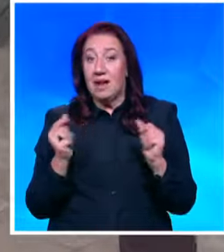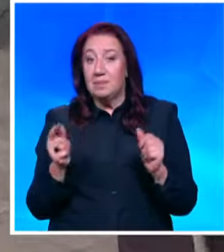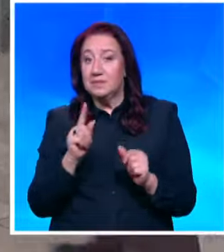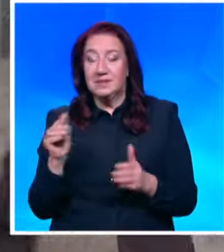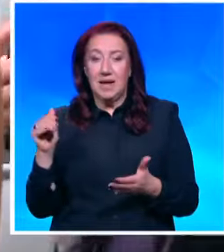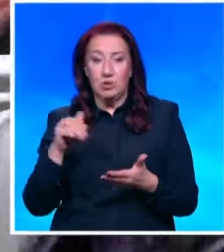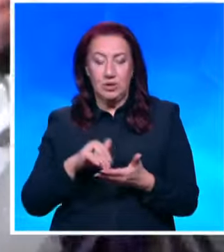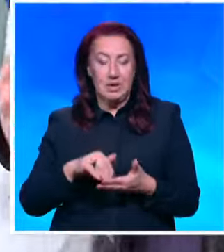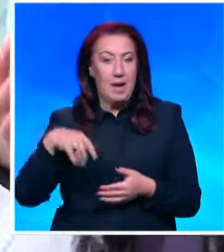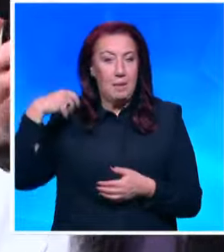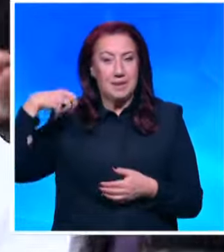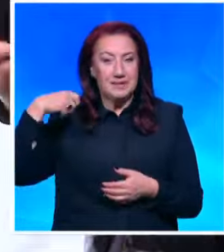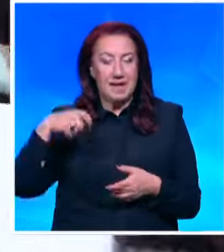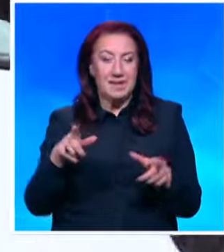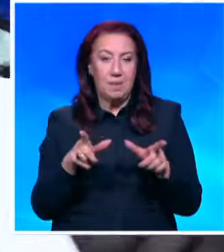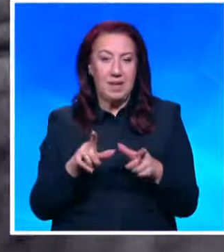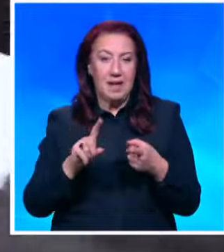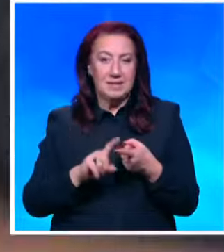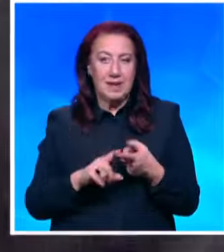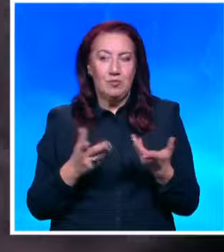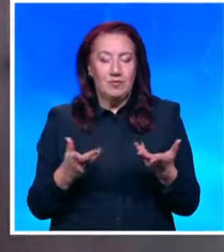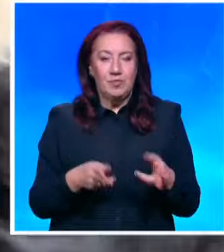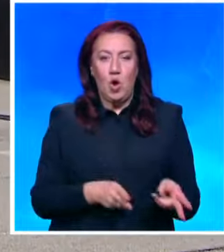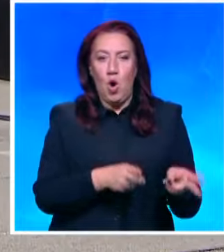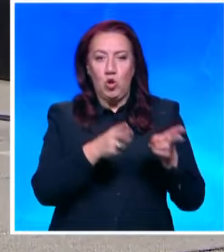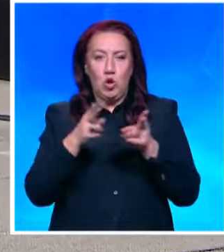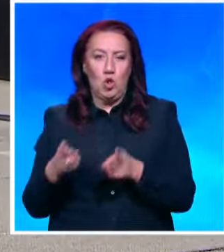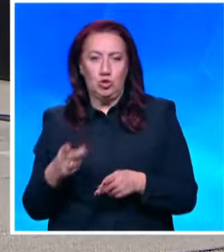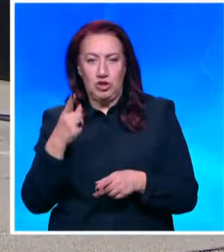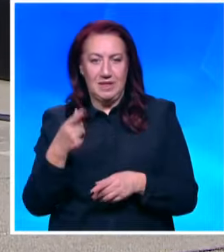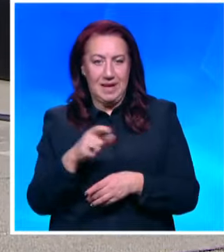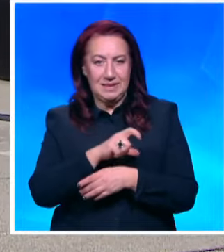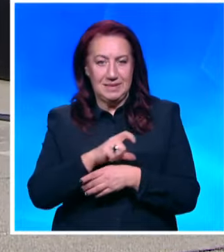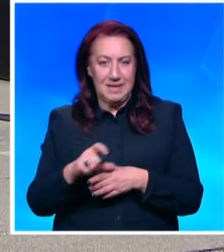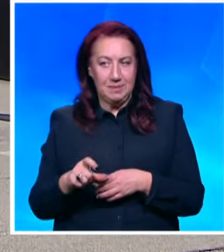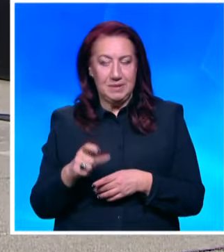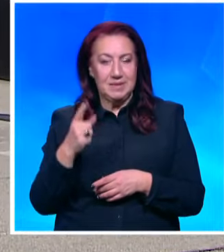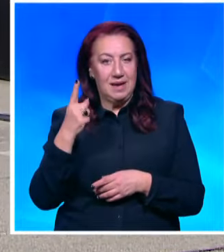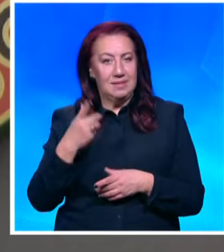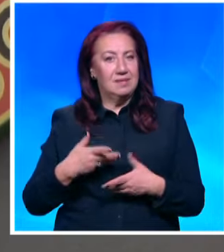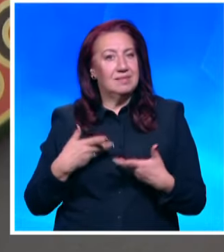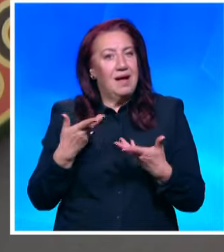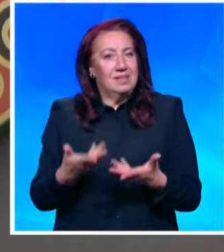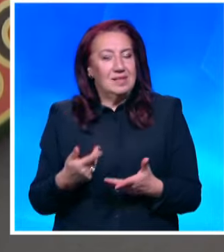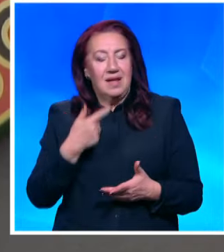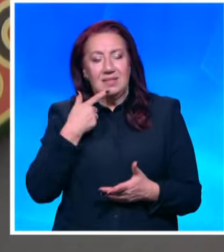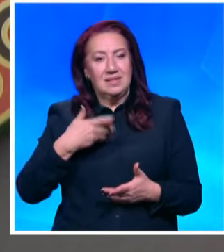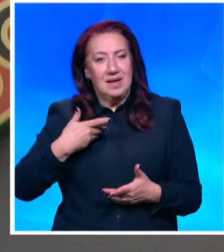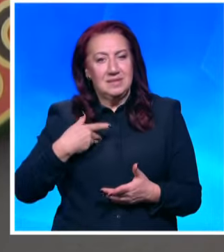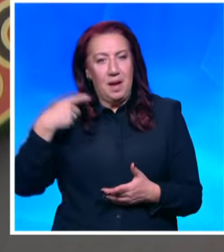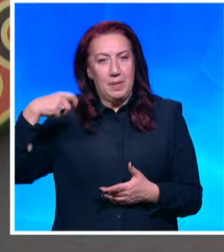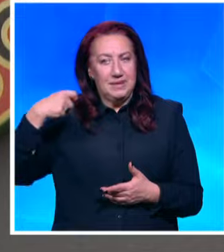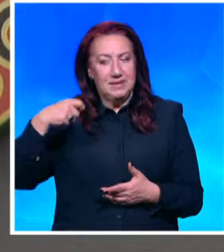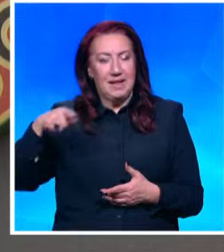длъжността президент Михаил Касабов отложи заседанието със седмица, което не се хареса на един от кандидатите за президентския пост – Димитър